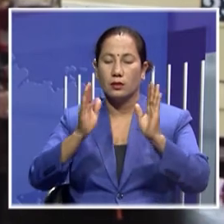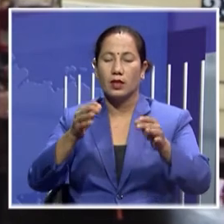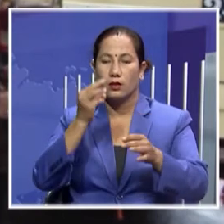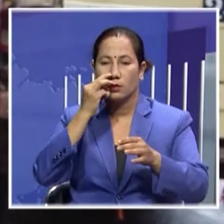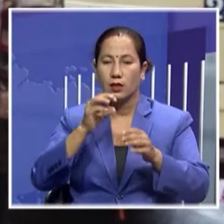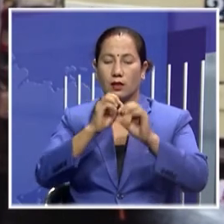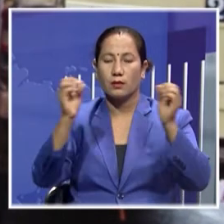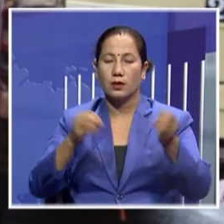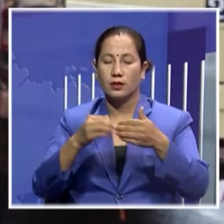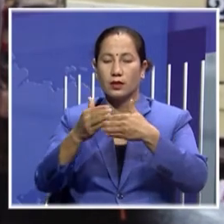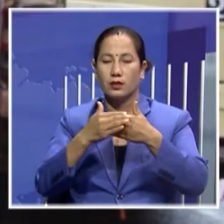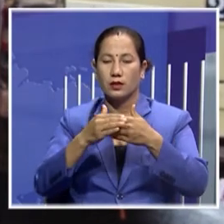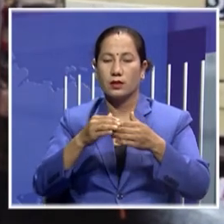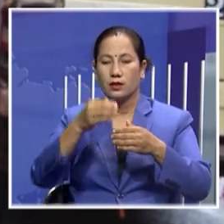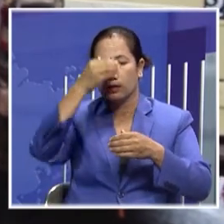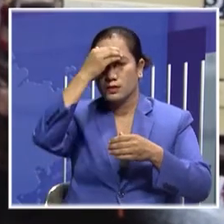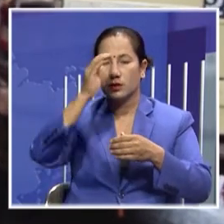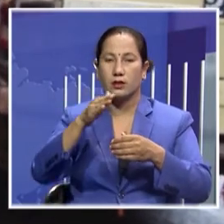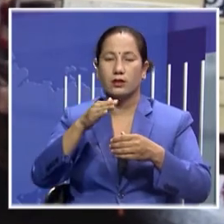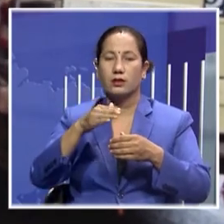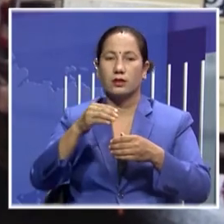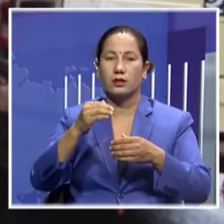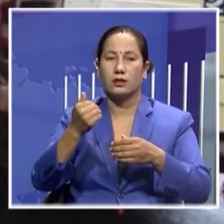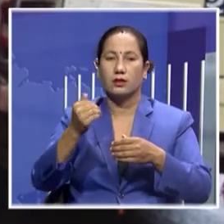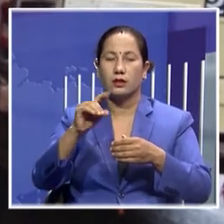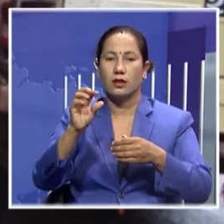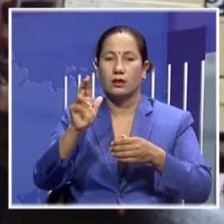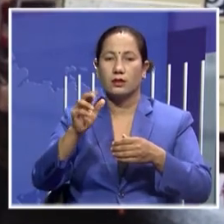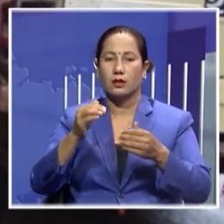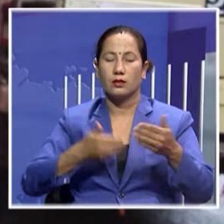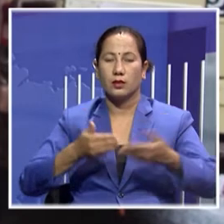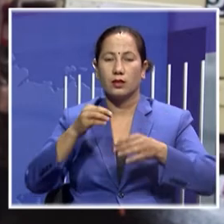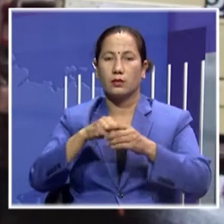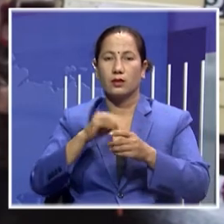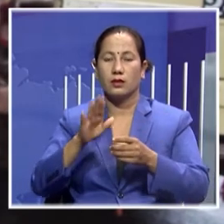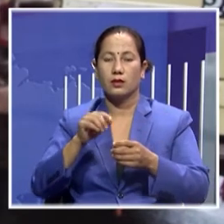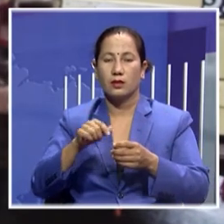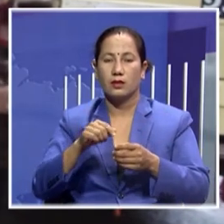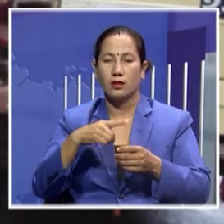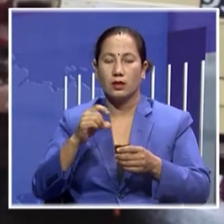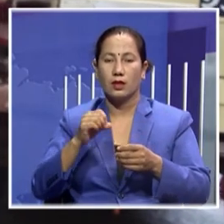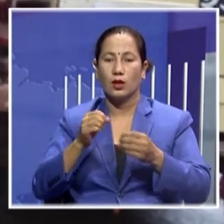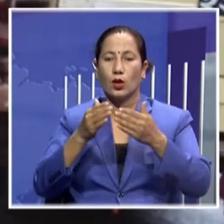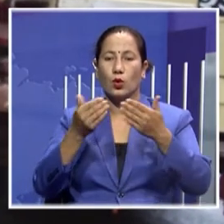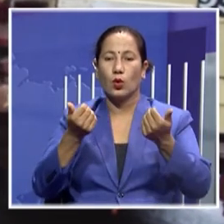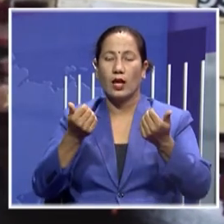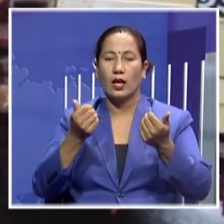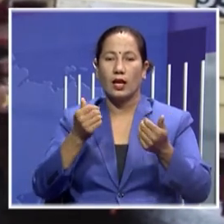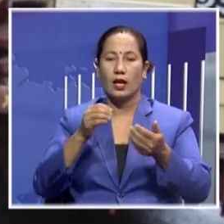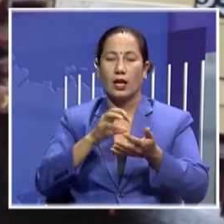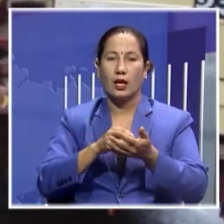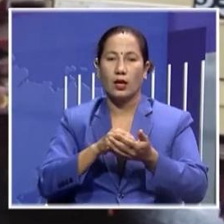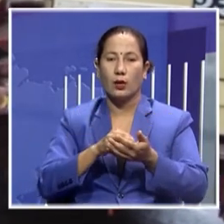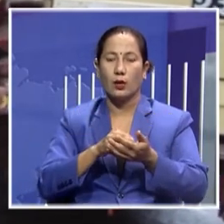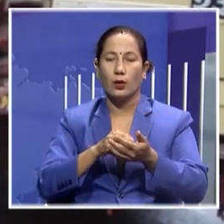पसलहरू छेकिने चाहिँ अहिले चाहिँ समस्या तान्जिन बजारभित्र बढिरहेको छ होइन। त्यसको लागि एउटा चाहिँ अलिकति खुल्ला ठाउँलाई चाहिँ